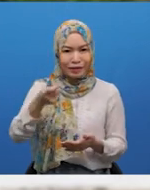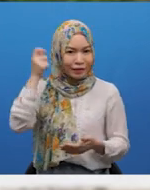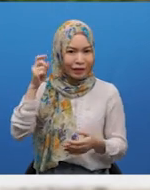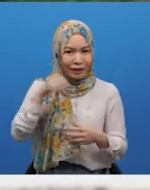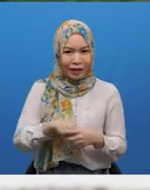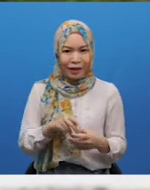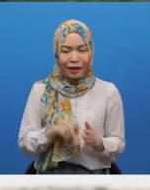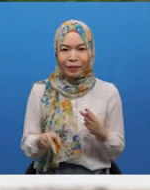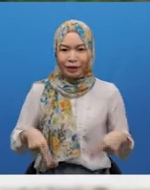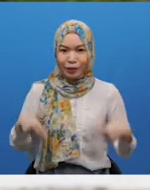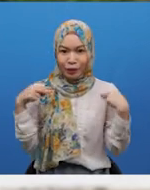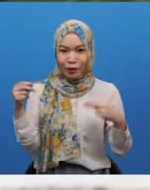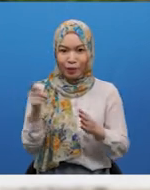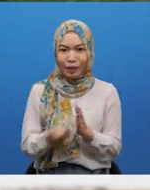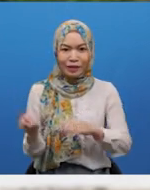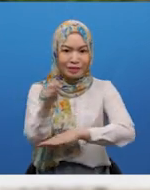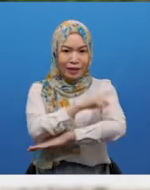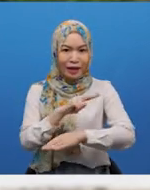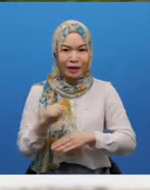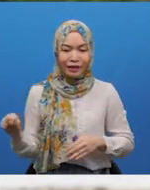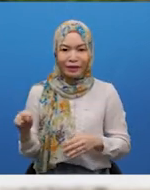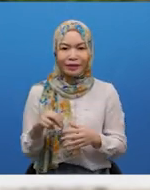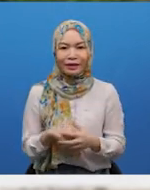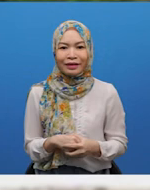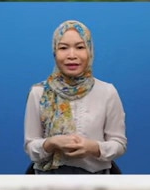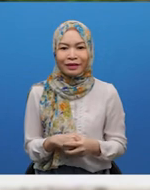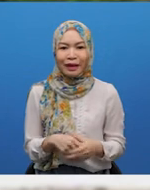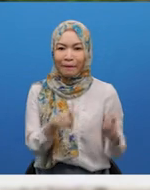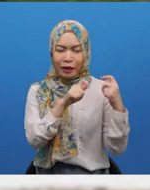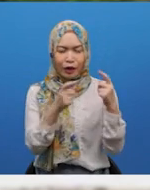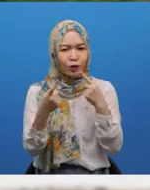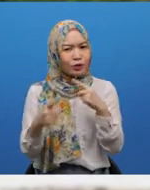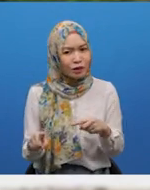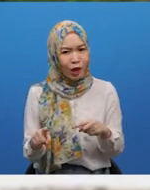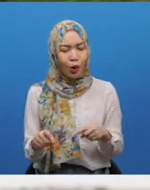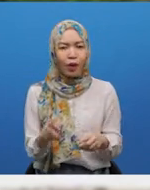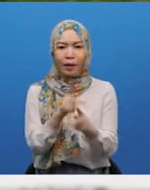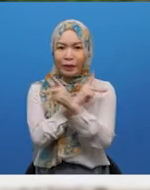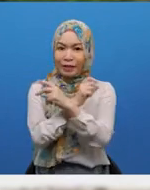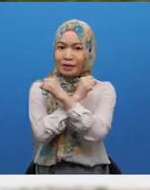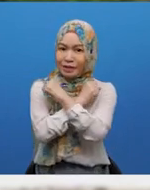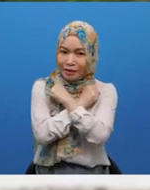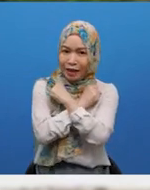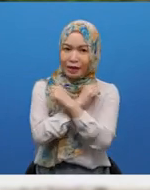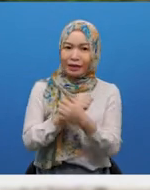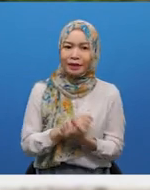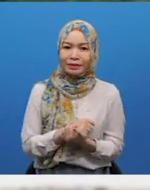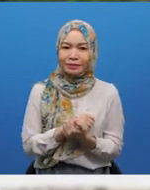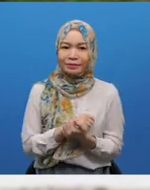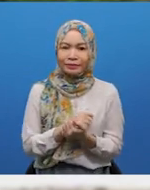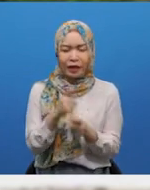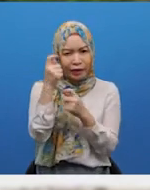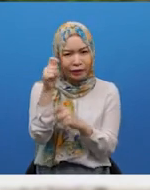Semoga dengan pengamalan nilai murni seperti nilai tanggungjawab, nilai kasih sayang, nilai